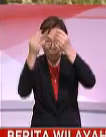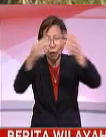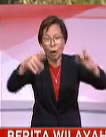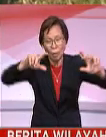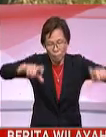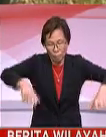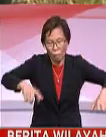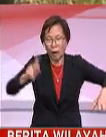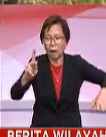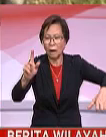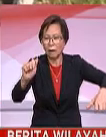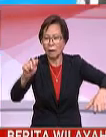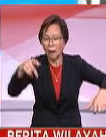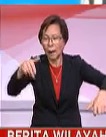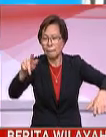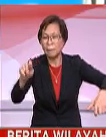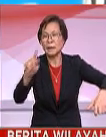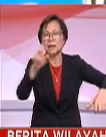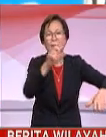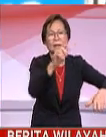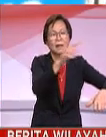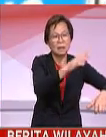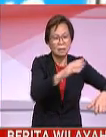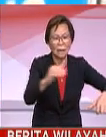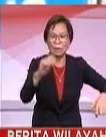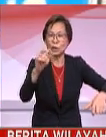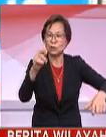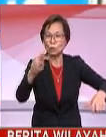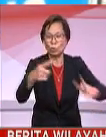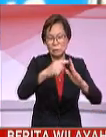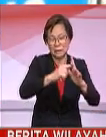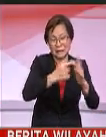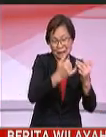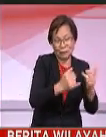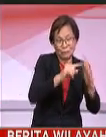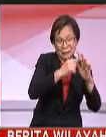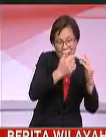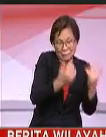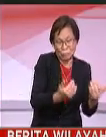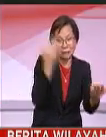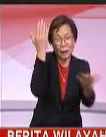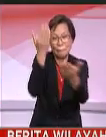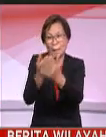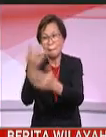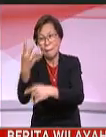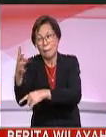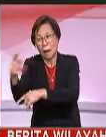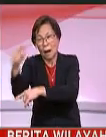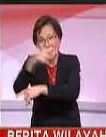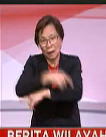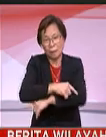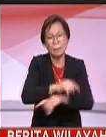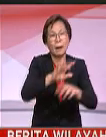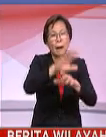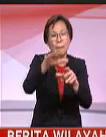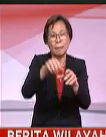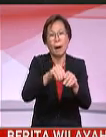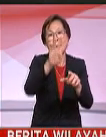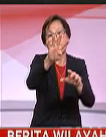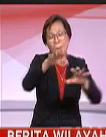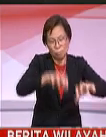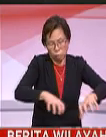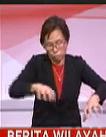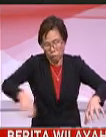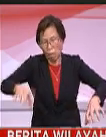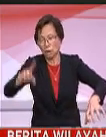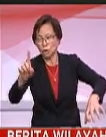bagi daerah Kapit dan Song berkuat kuasa hari ini selama 14 hari. Ia melibatkan 4 kawasan Dewan Undangan